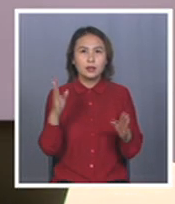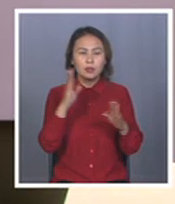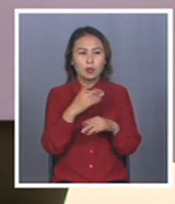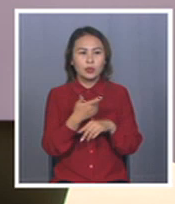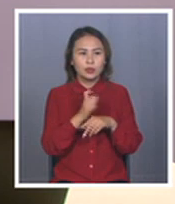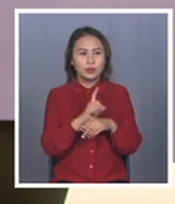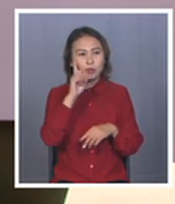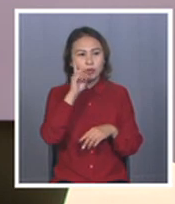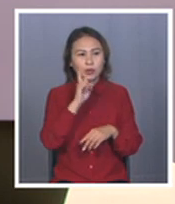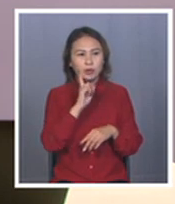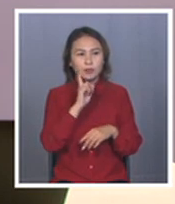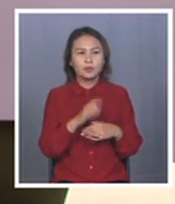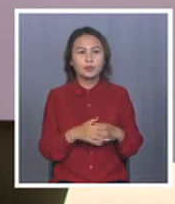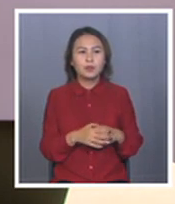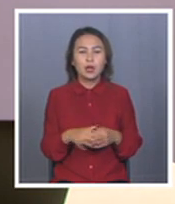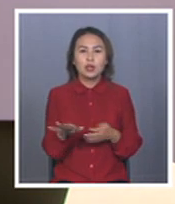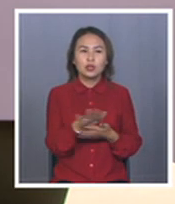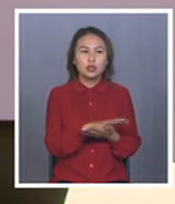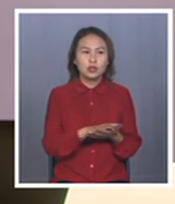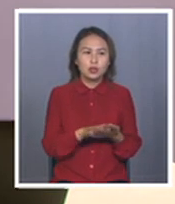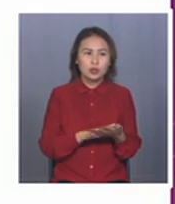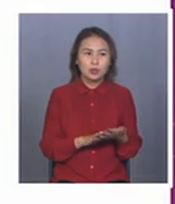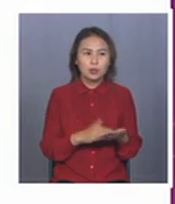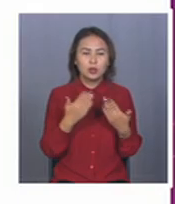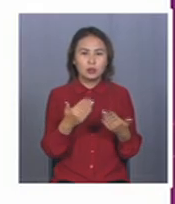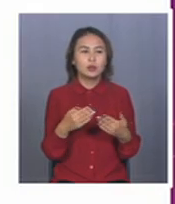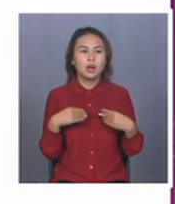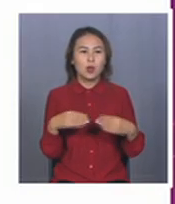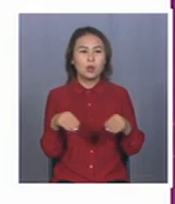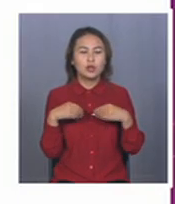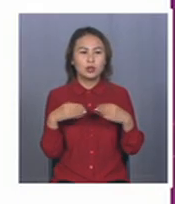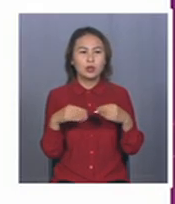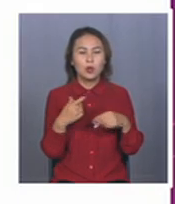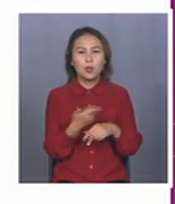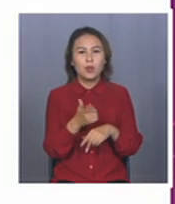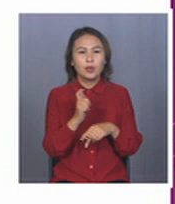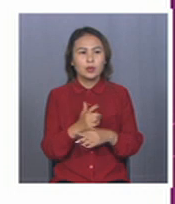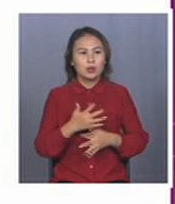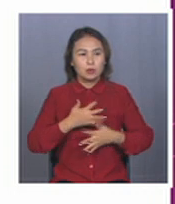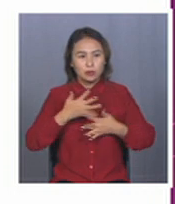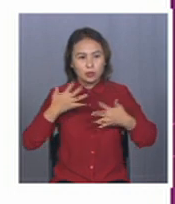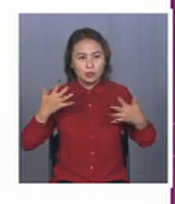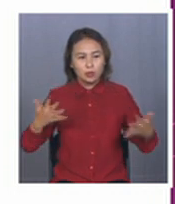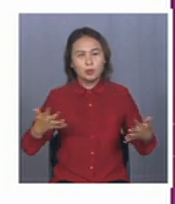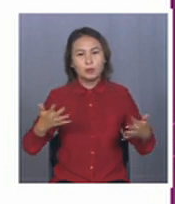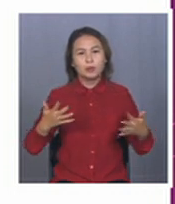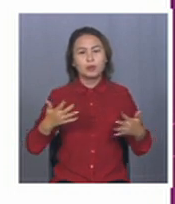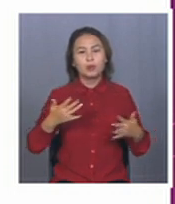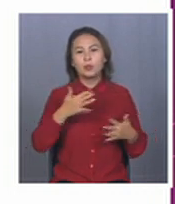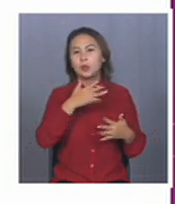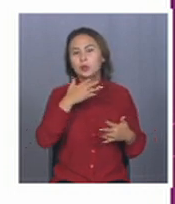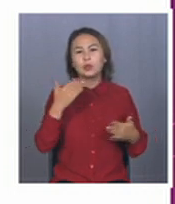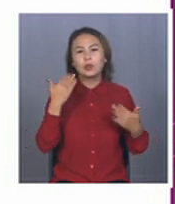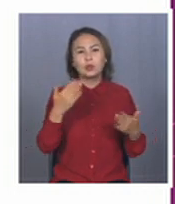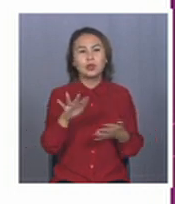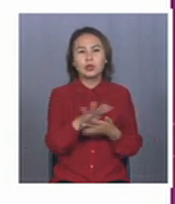болып саналады. Ал жүзім шаруашылығы өте кең алқаптарға өсіріледі. Онда